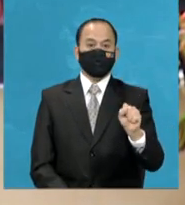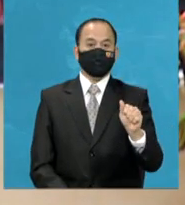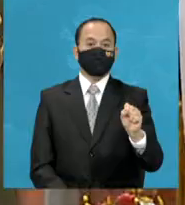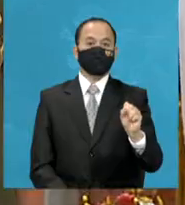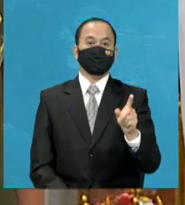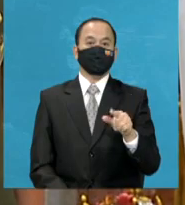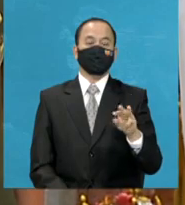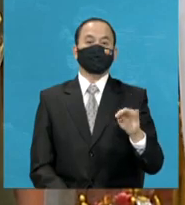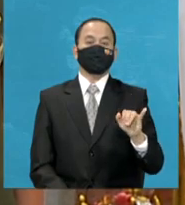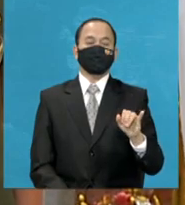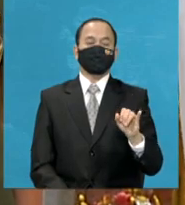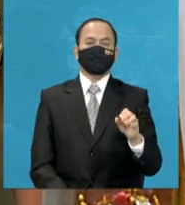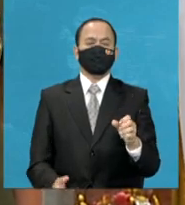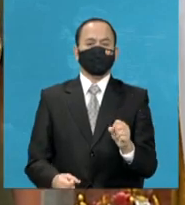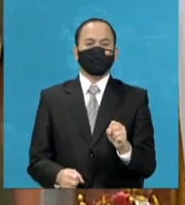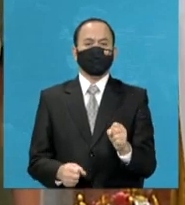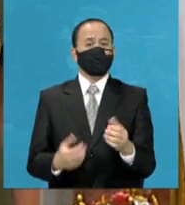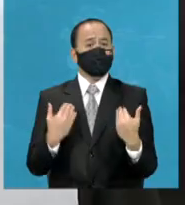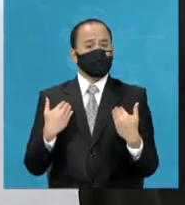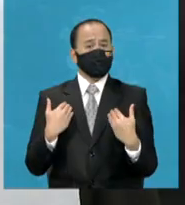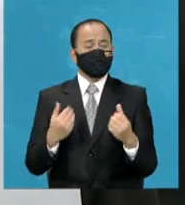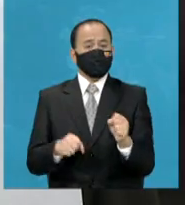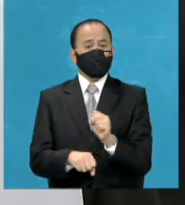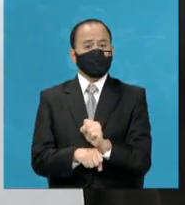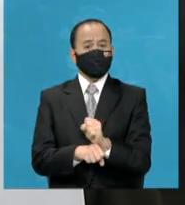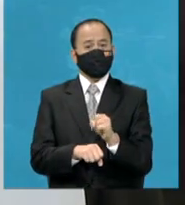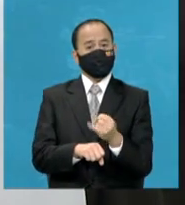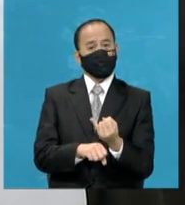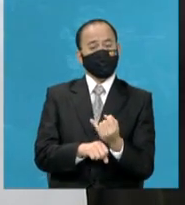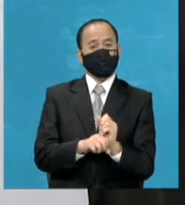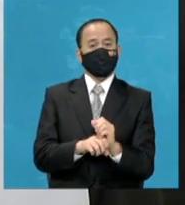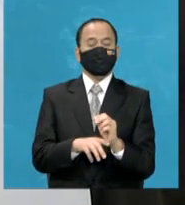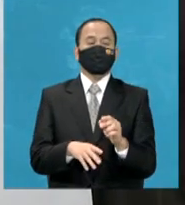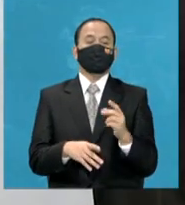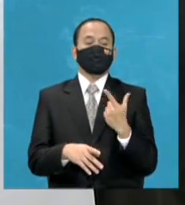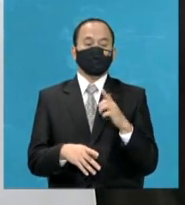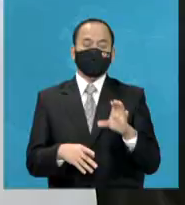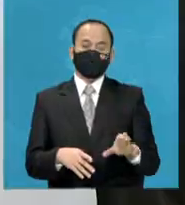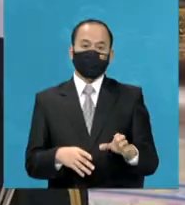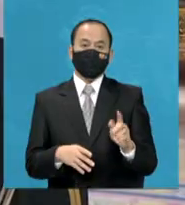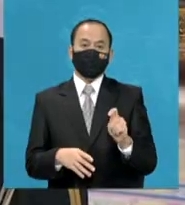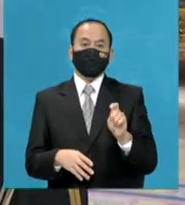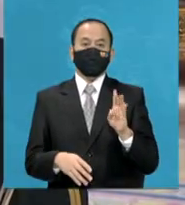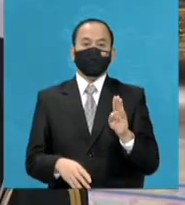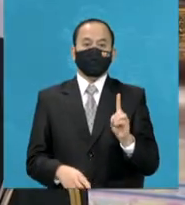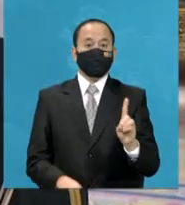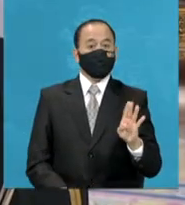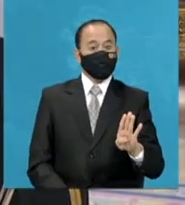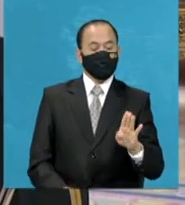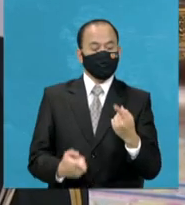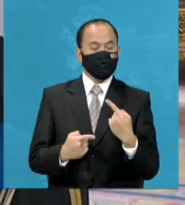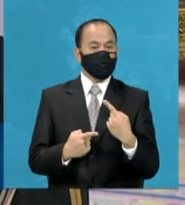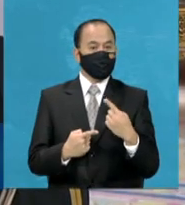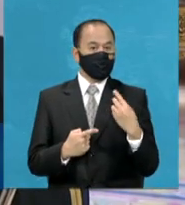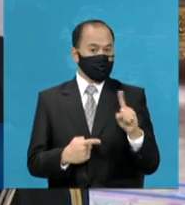memegang beberapa jabatan penting termasuk Pemerintah tentara diraja Brunei Hai tdb ke-11